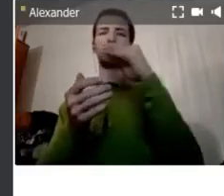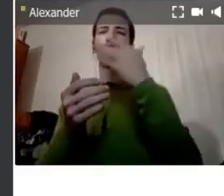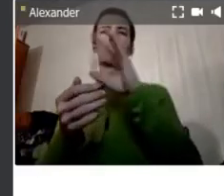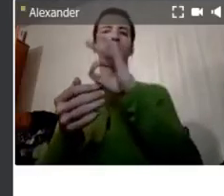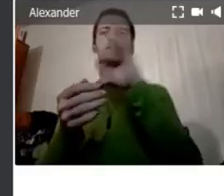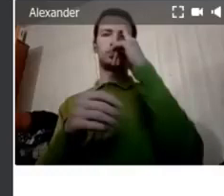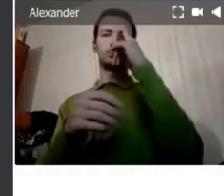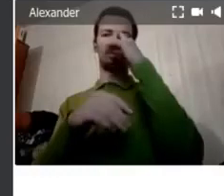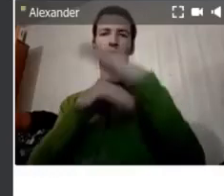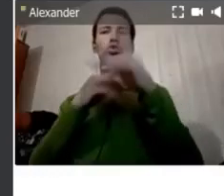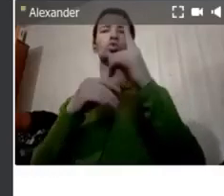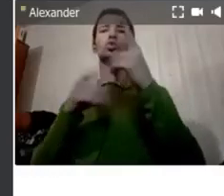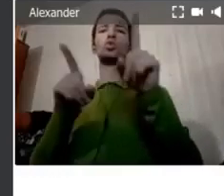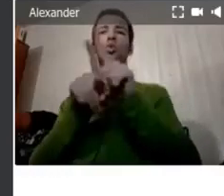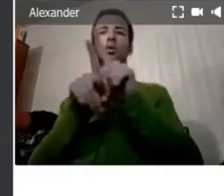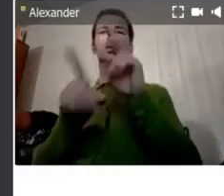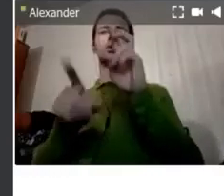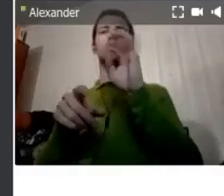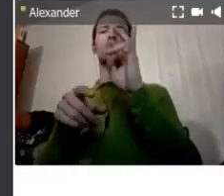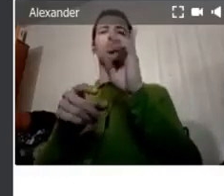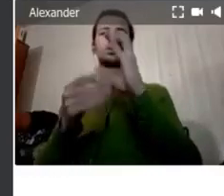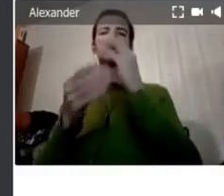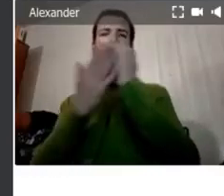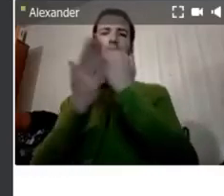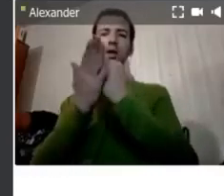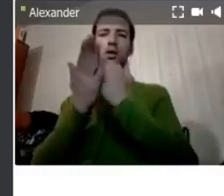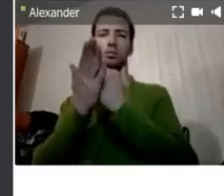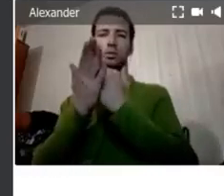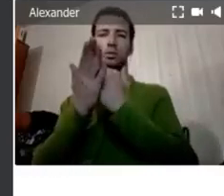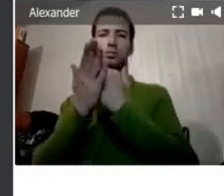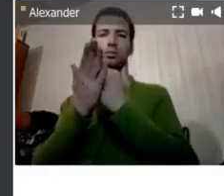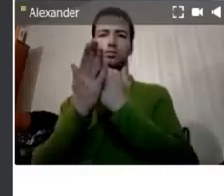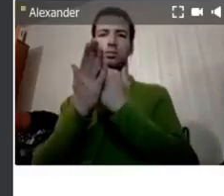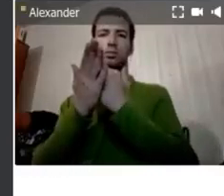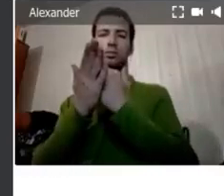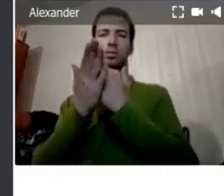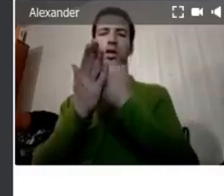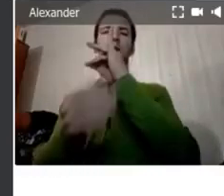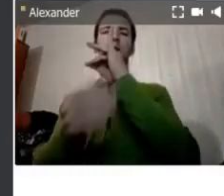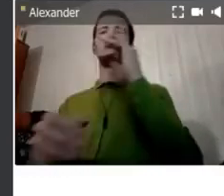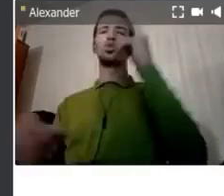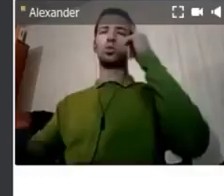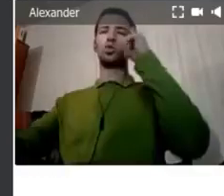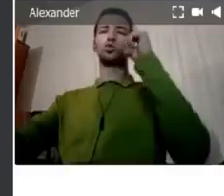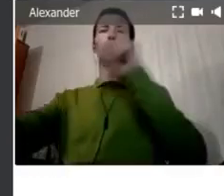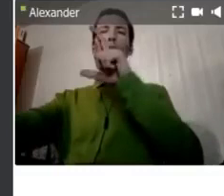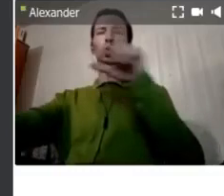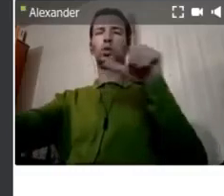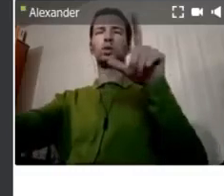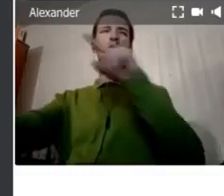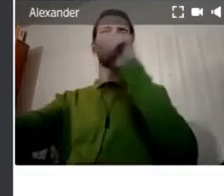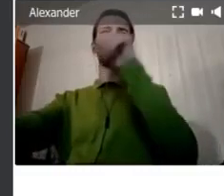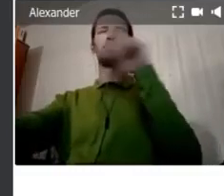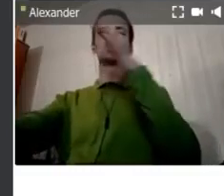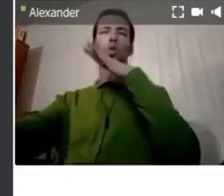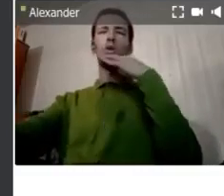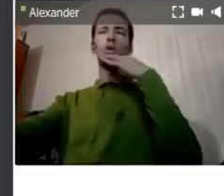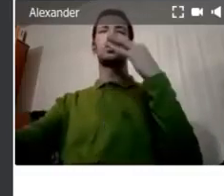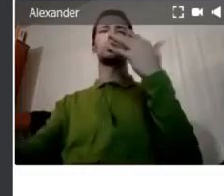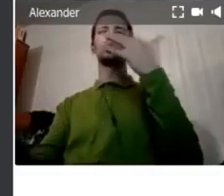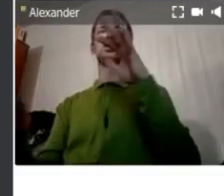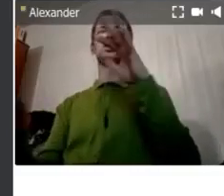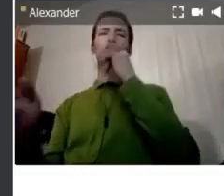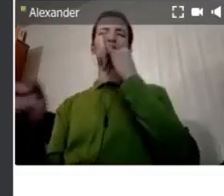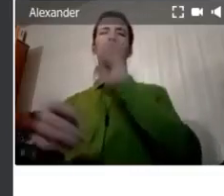возможность зарабатывать золото именно бонусами. Вот давайте итак, самое главное, как начать и что нужно